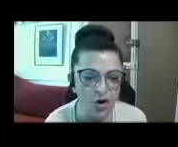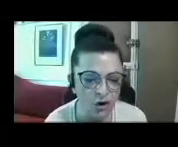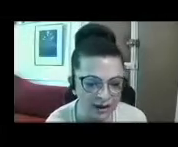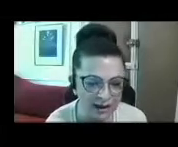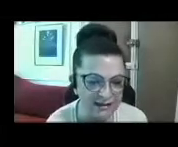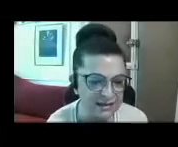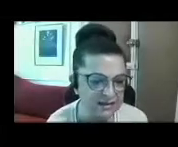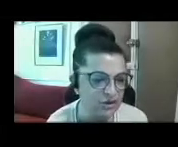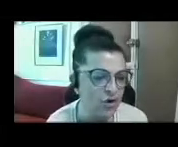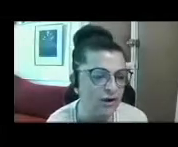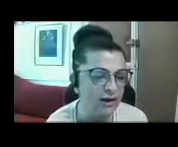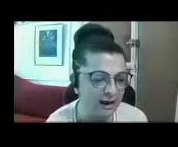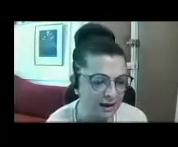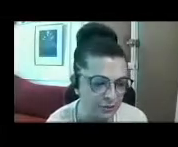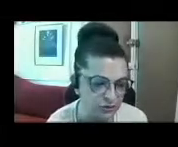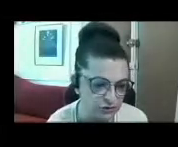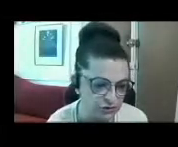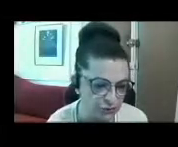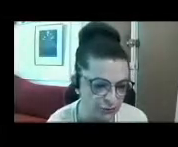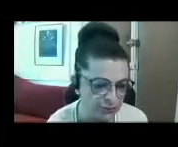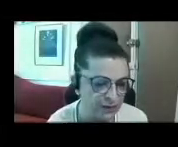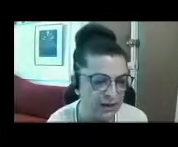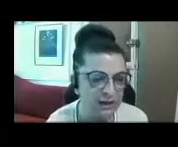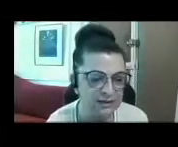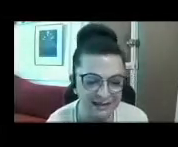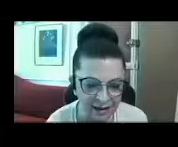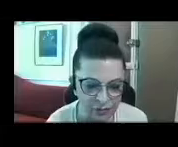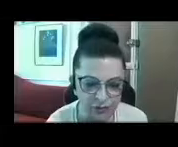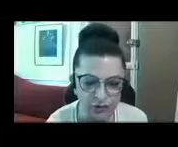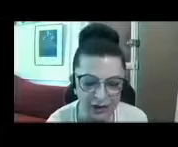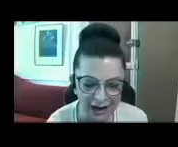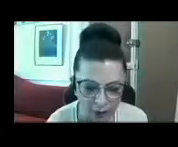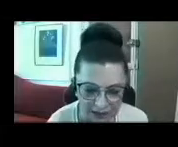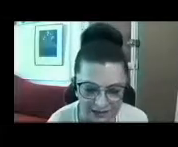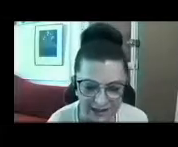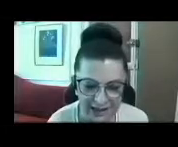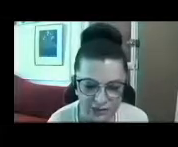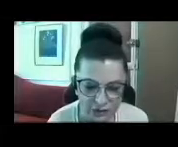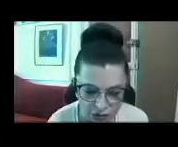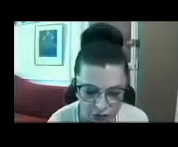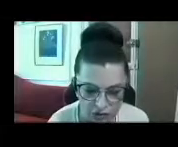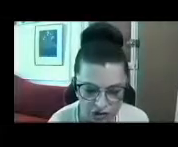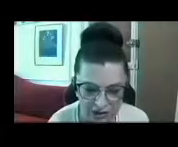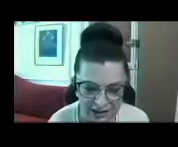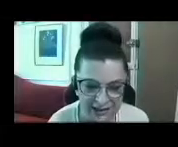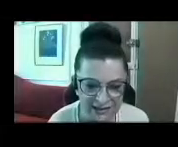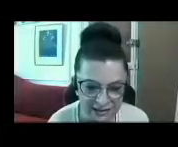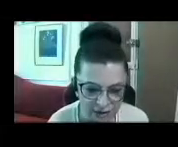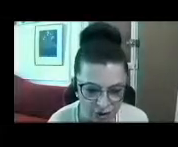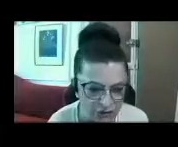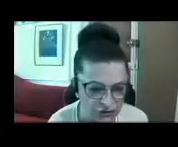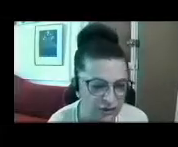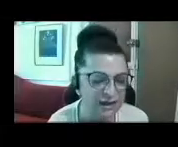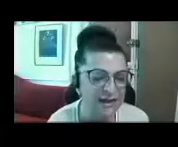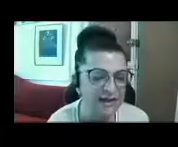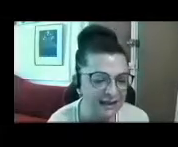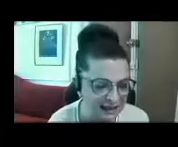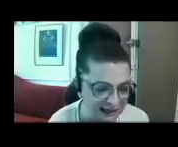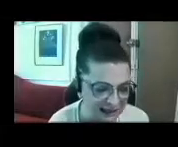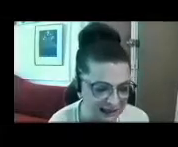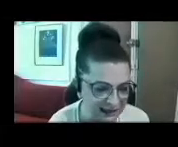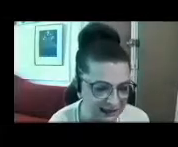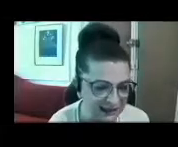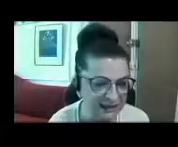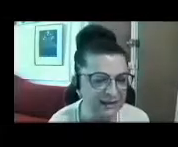communications, organisations et rapports sociaux. Ses travaux sont à la croisée de la sociologie, des sciences et